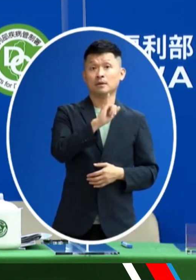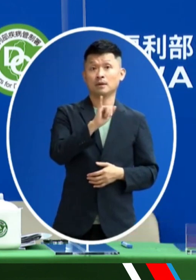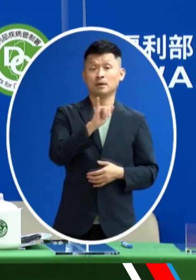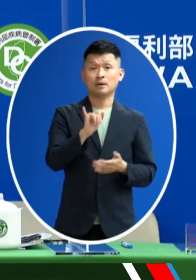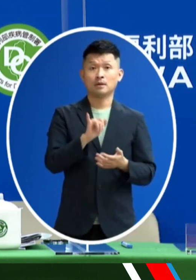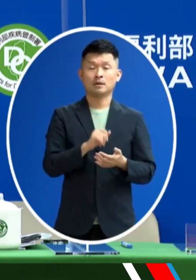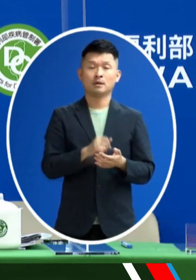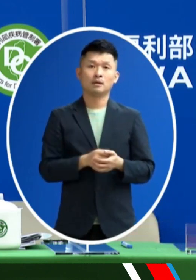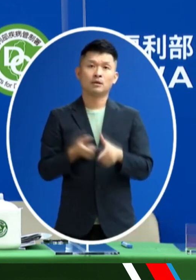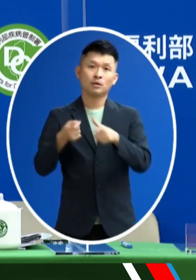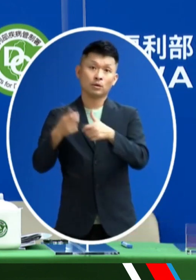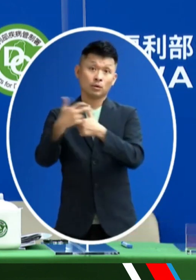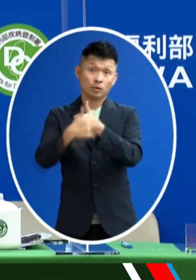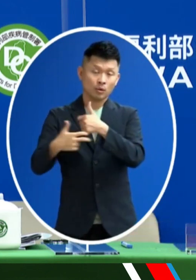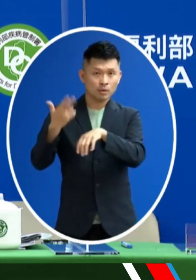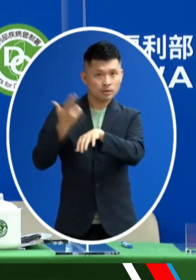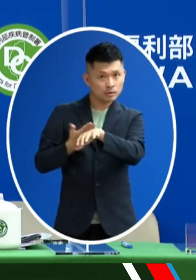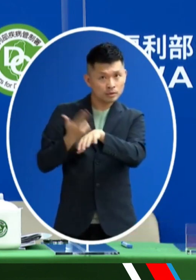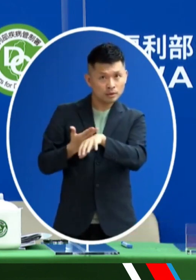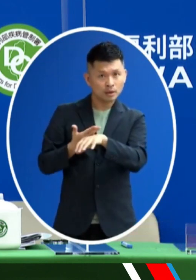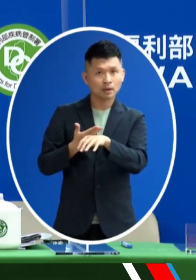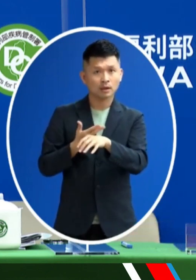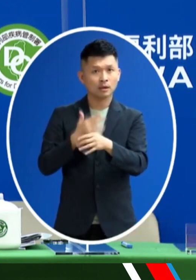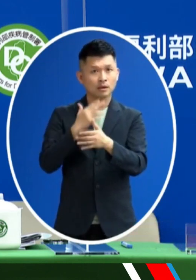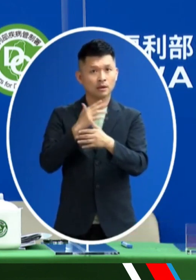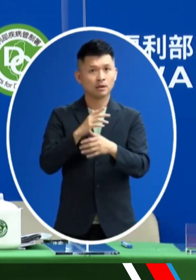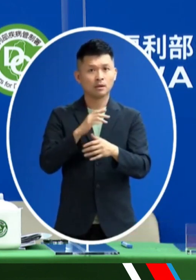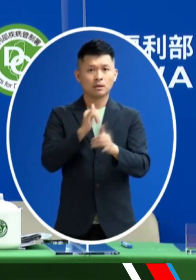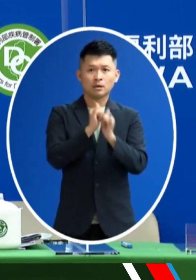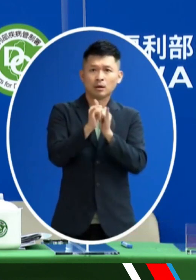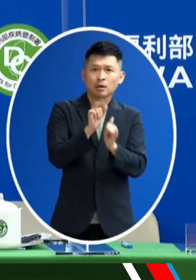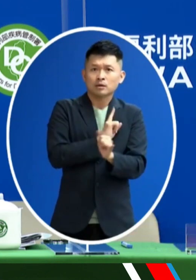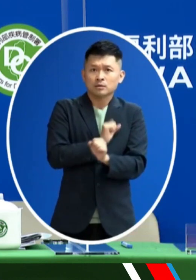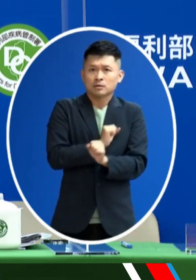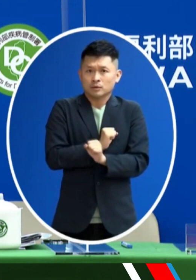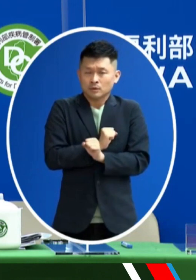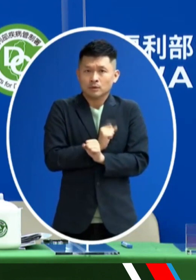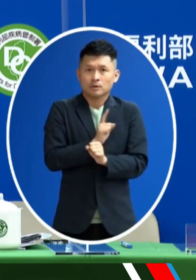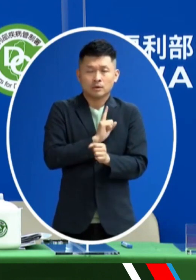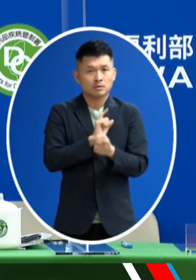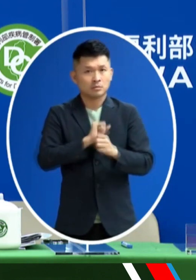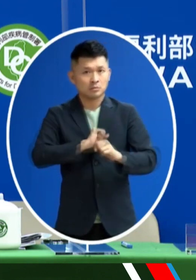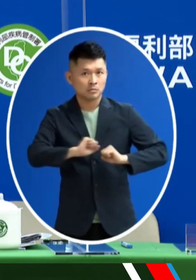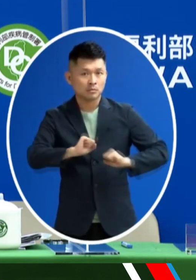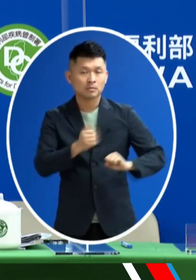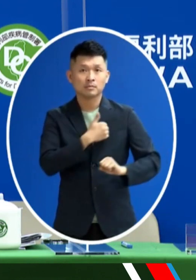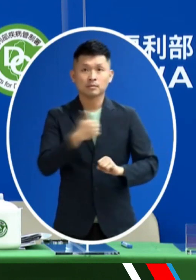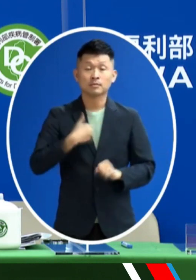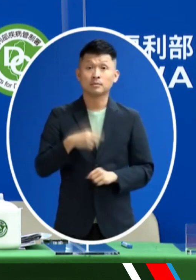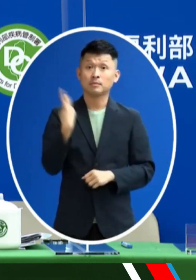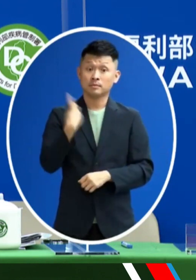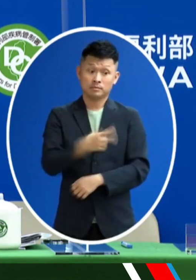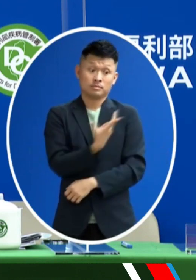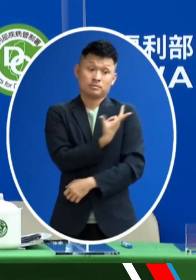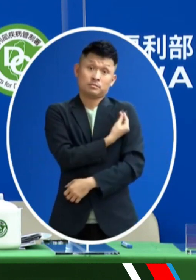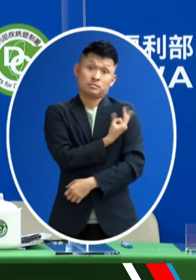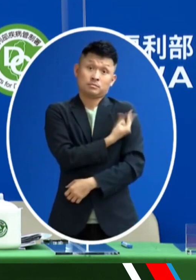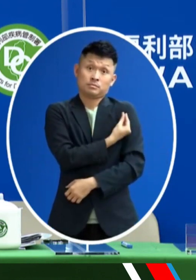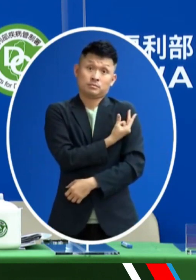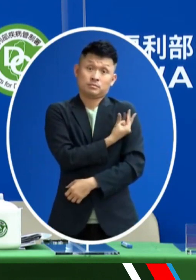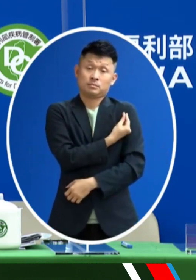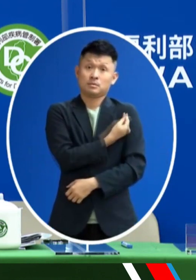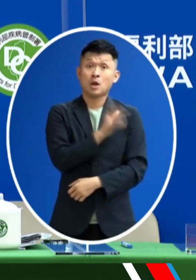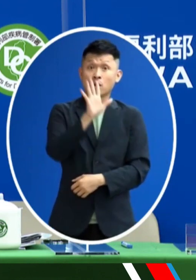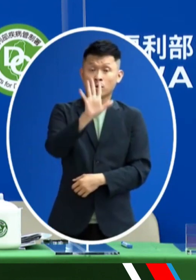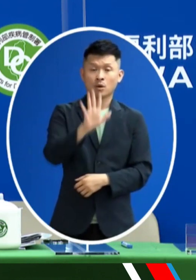个公卫的一个手段，大家自主性的这个有。那另外就是疫苗所形成的一个人工的一